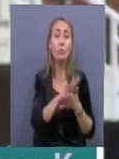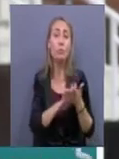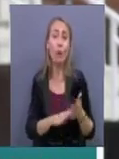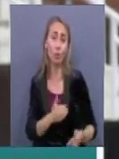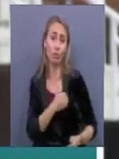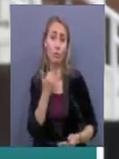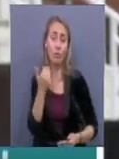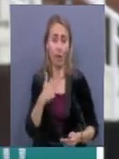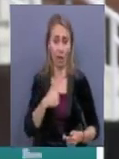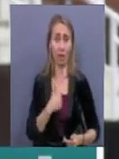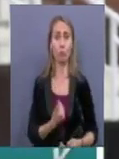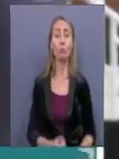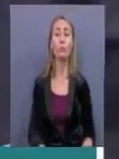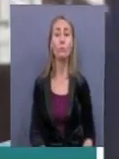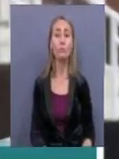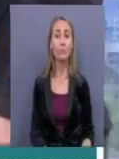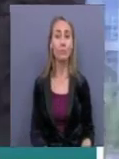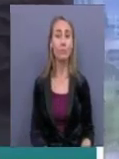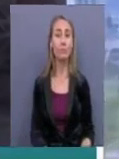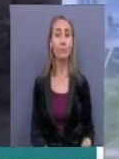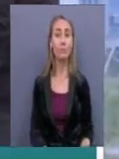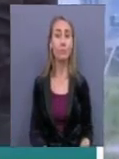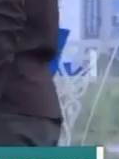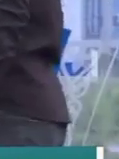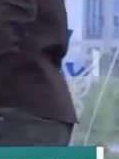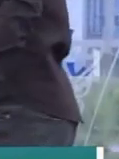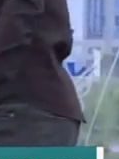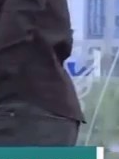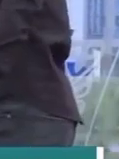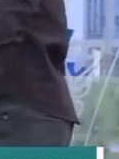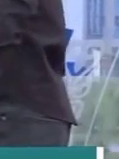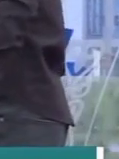енді қиыншылықтардың бәрі артта қалды деп ойлаймын.